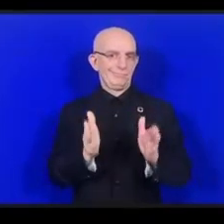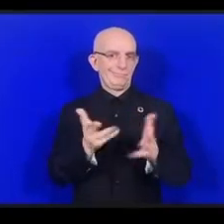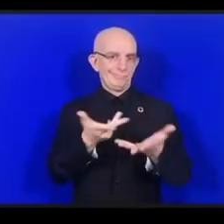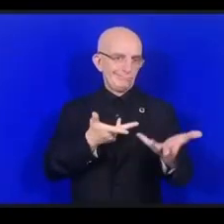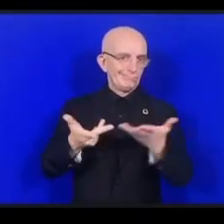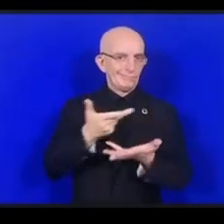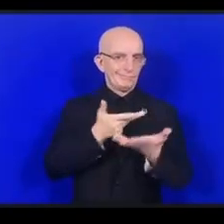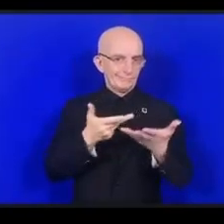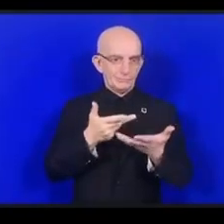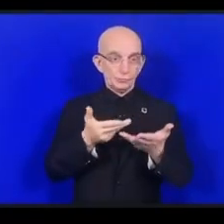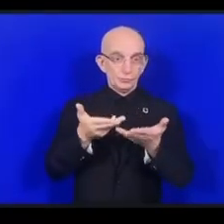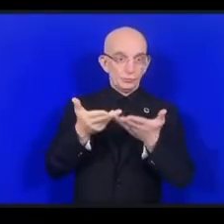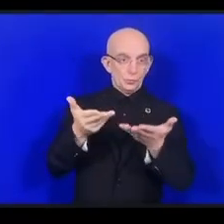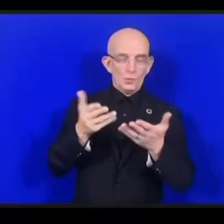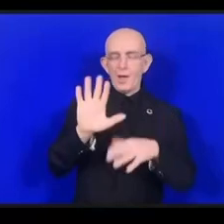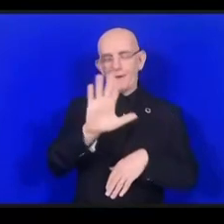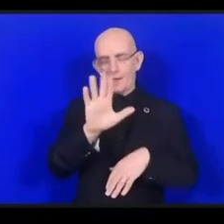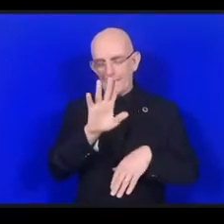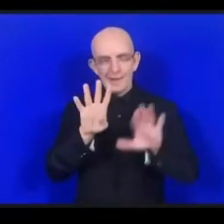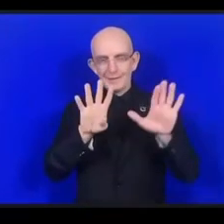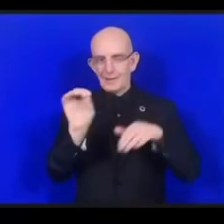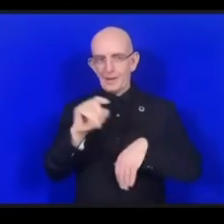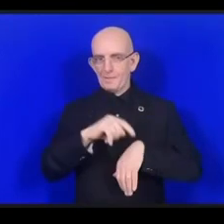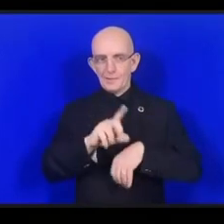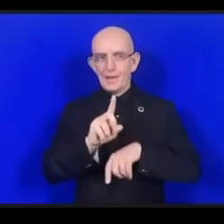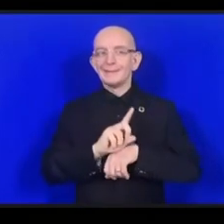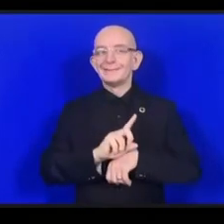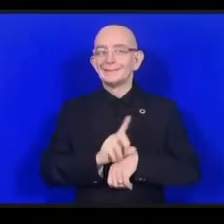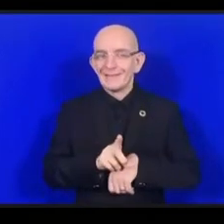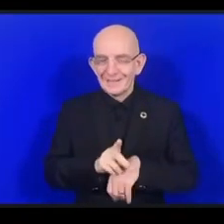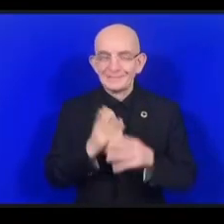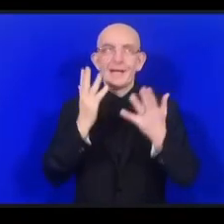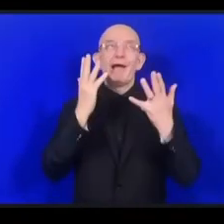90秒，不是90分钟啊，给你1分半，不是给你90分钟啊。